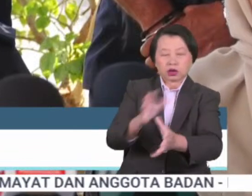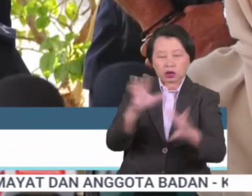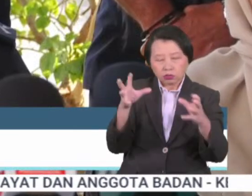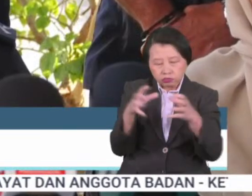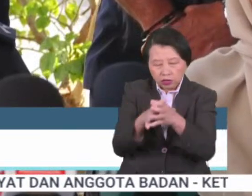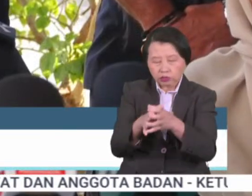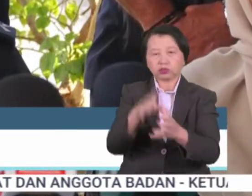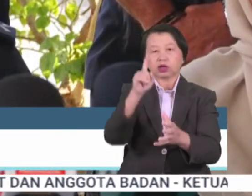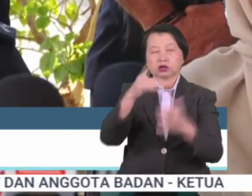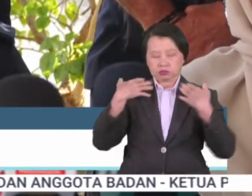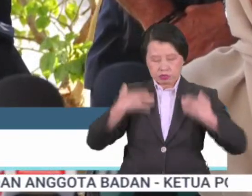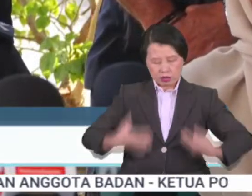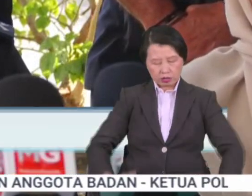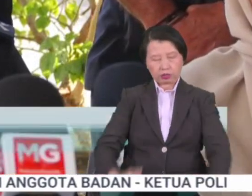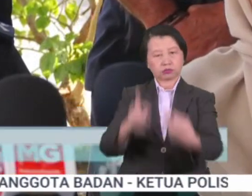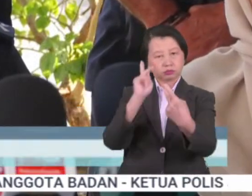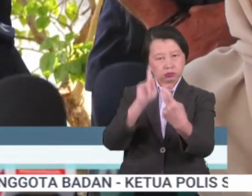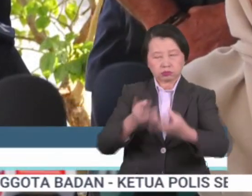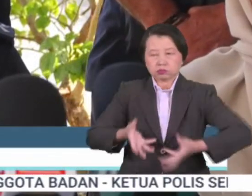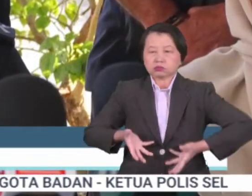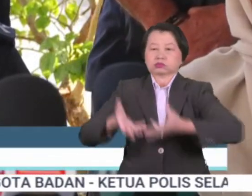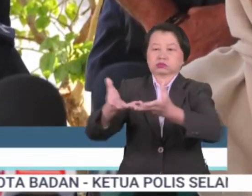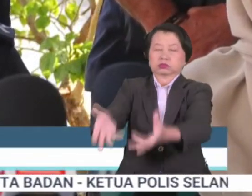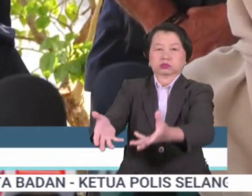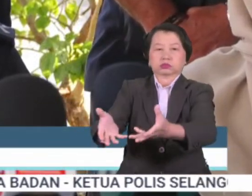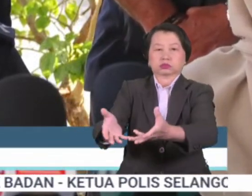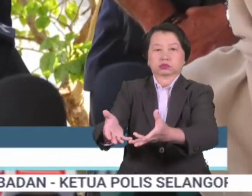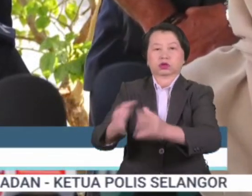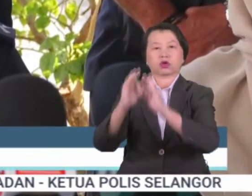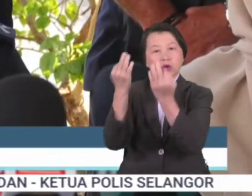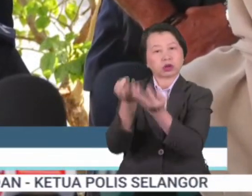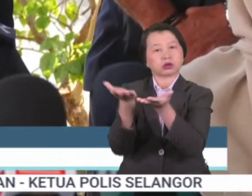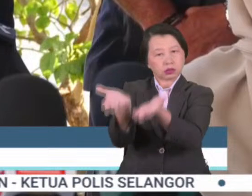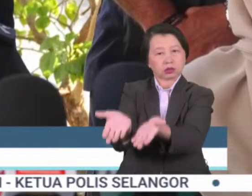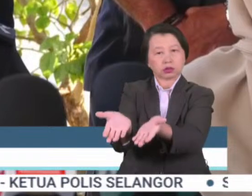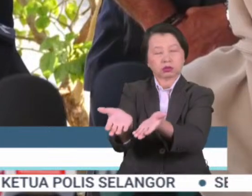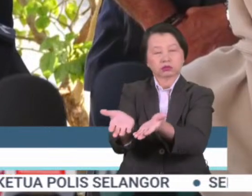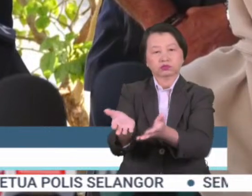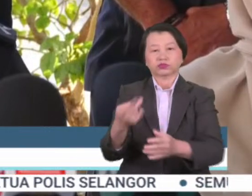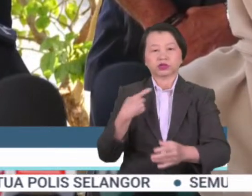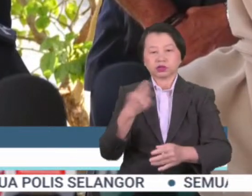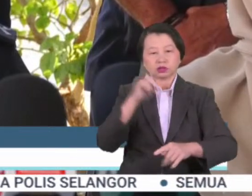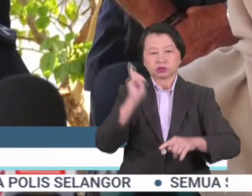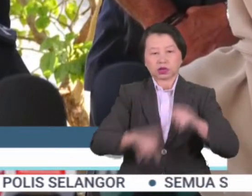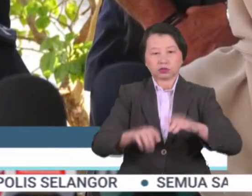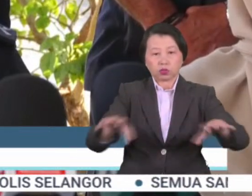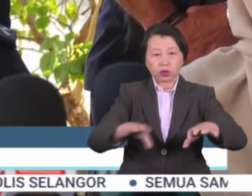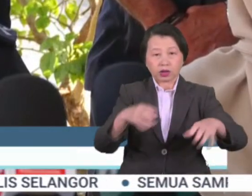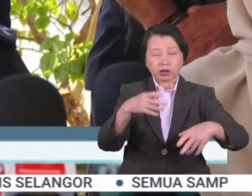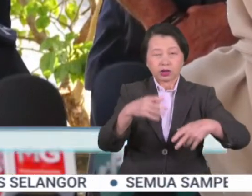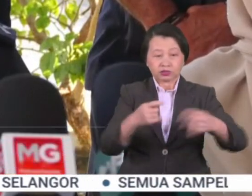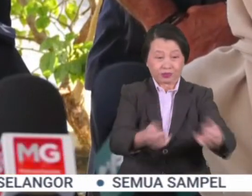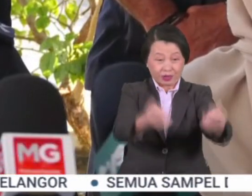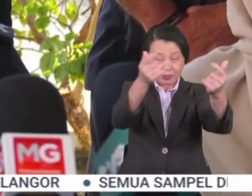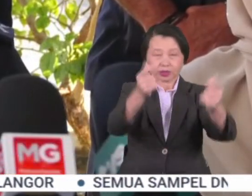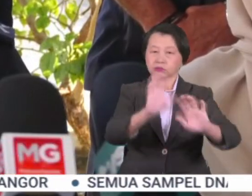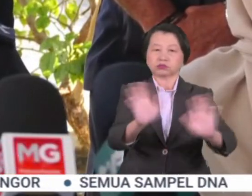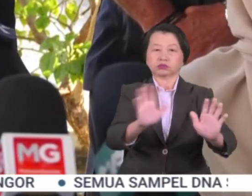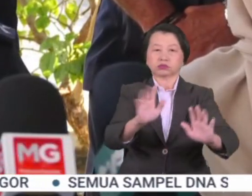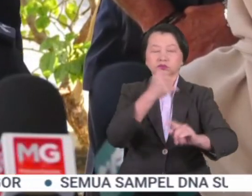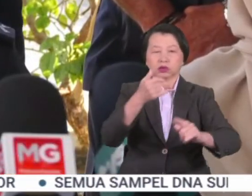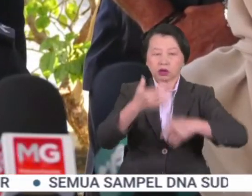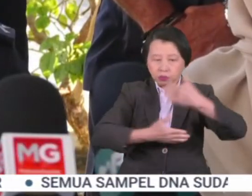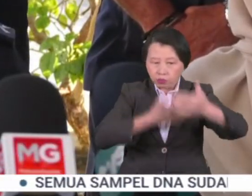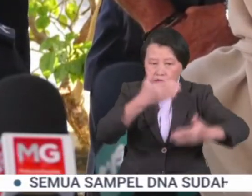semua badan-badan kepada pemilik yang sama jadi kita tak terges-esa sebab proses dia agak